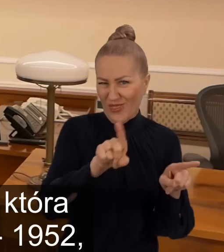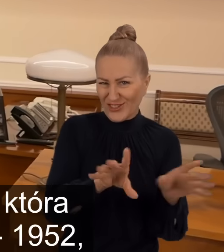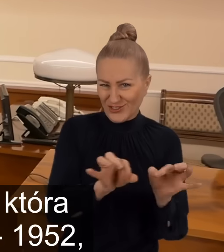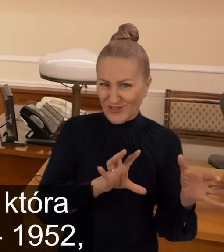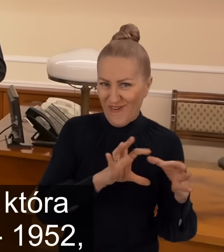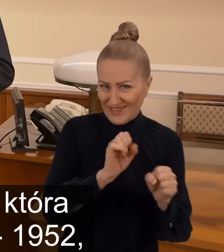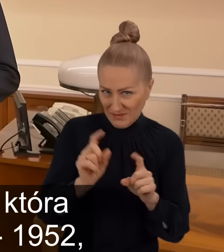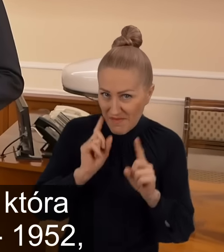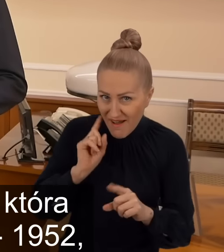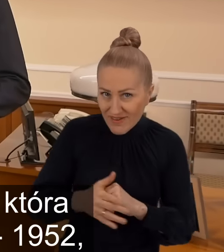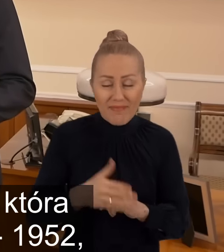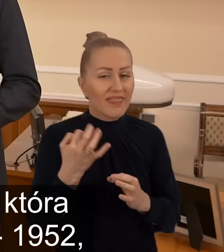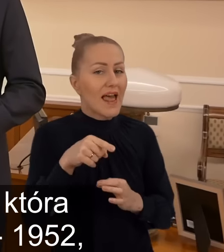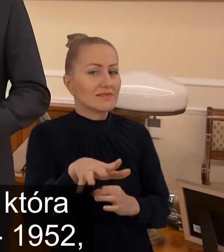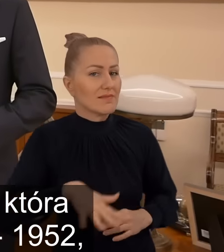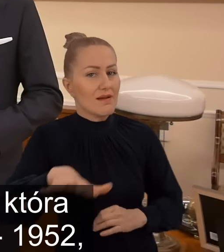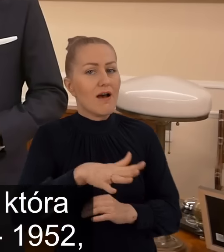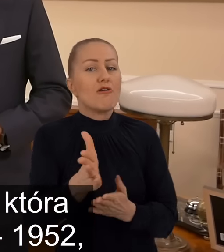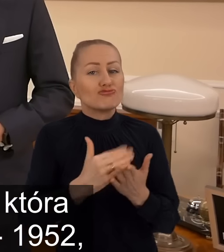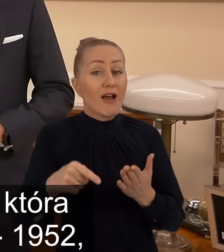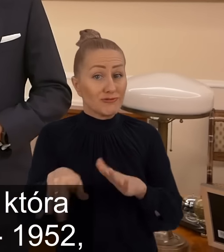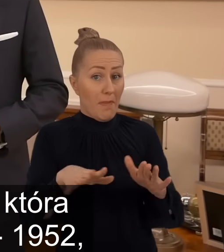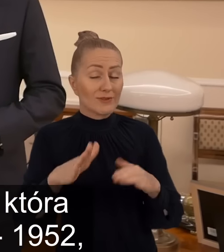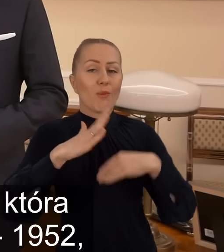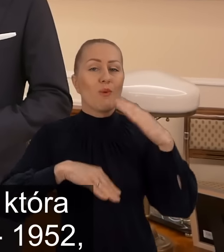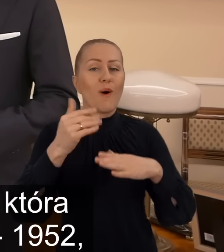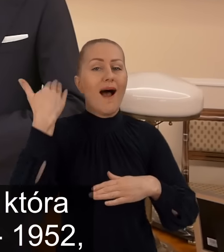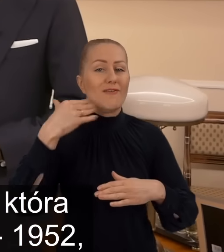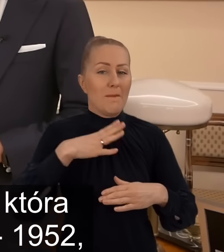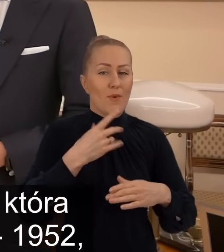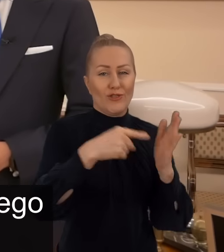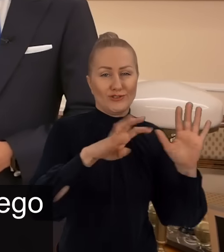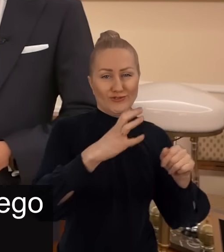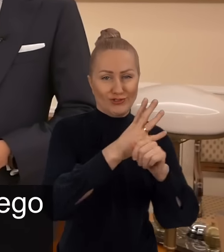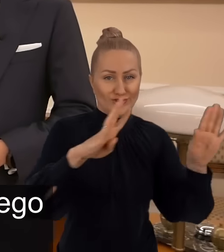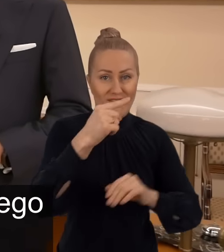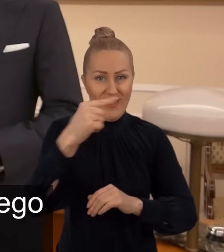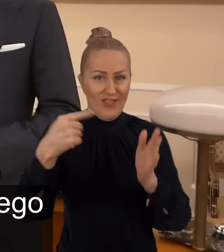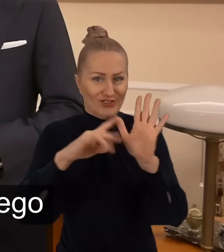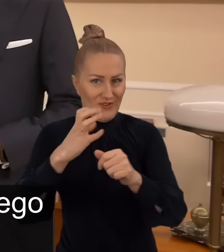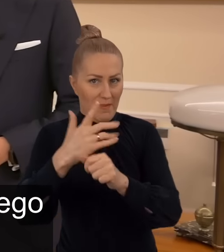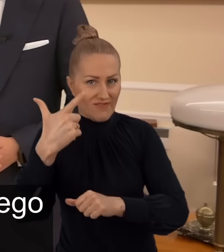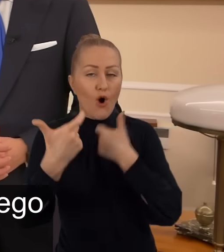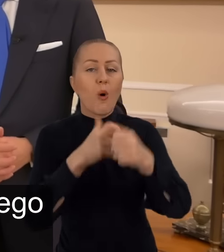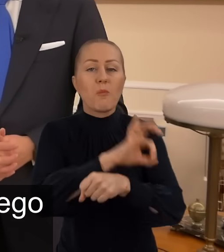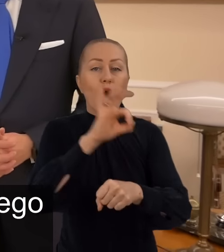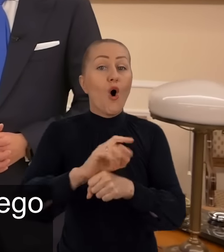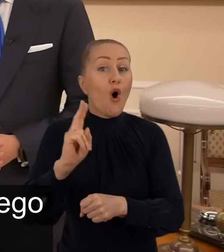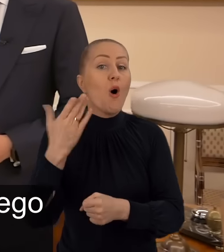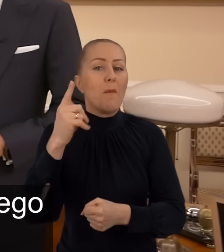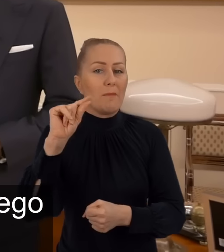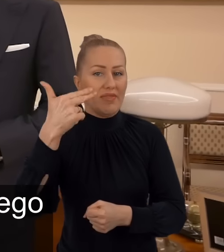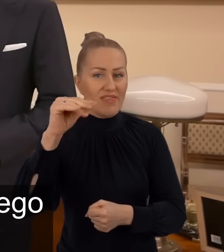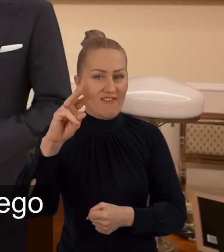Znajdujemy się obecnie w części, która została zbudowana w latach 49-52, zaprojektowana przez Pniewskiego w